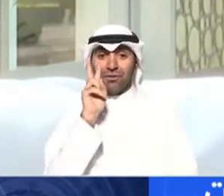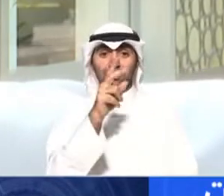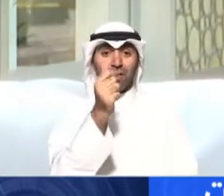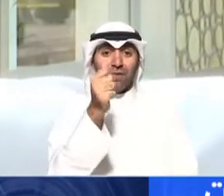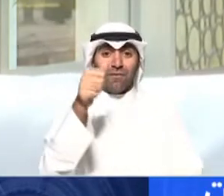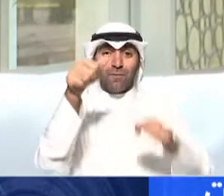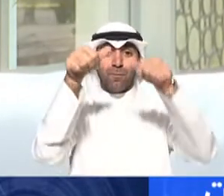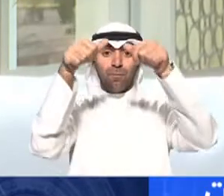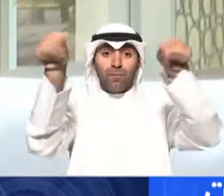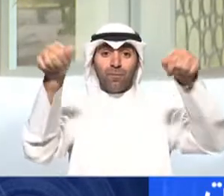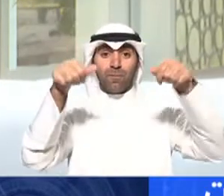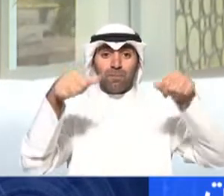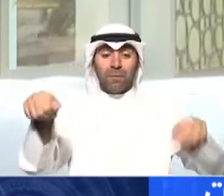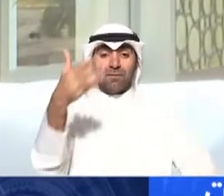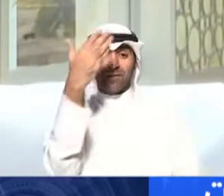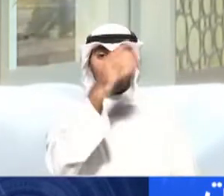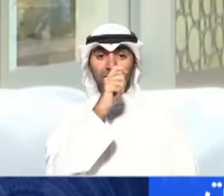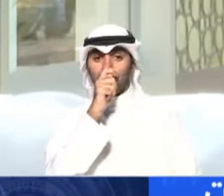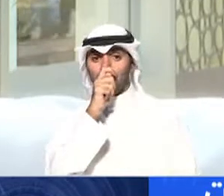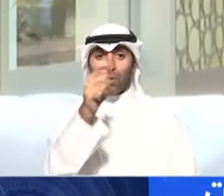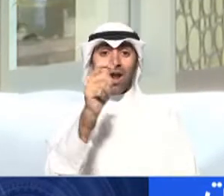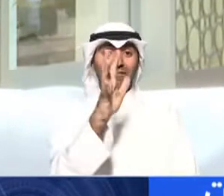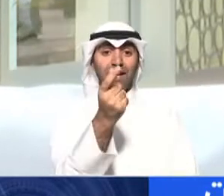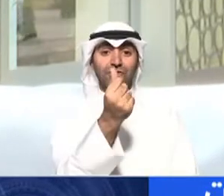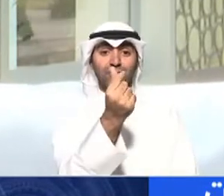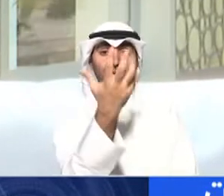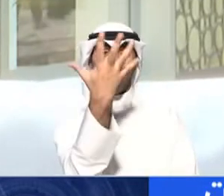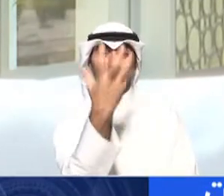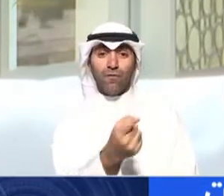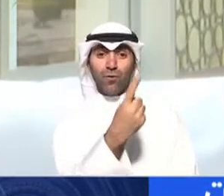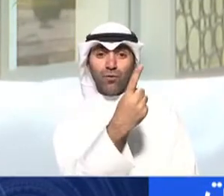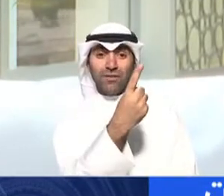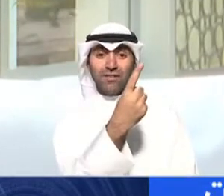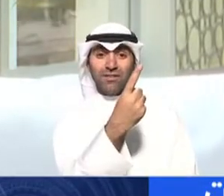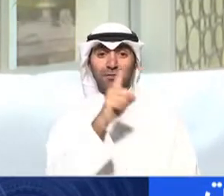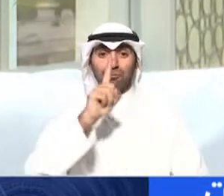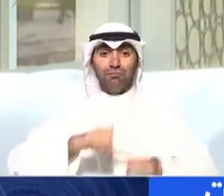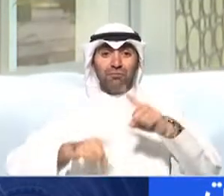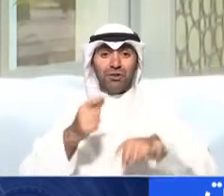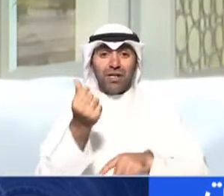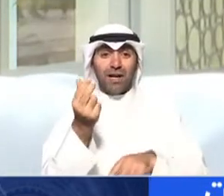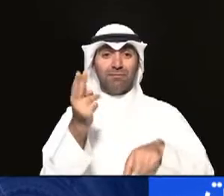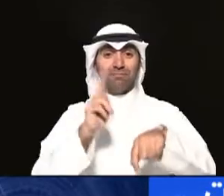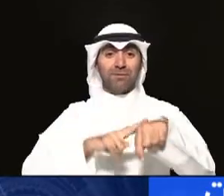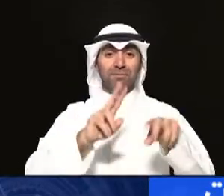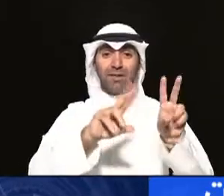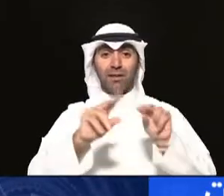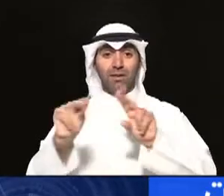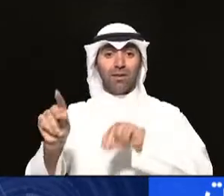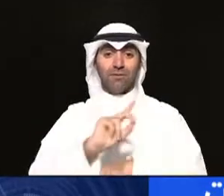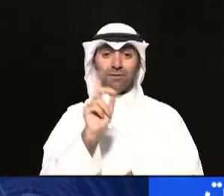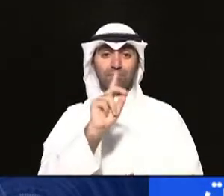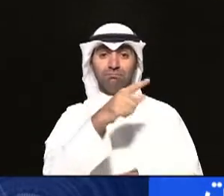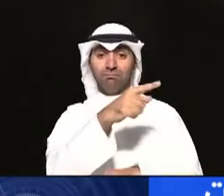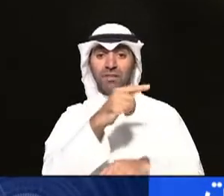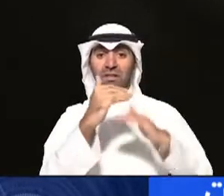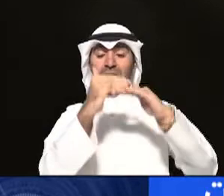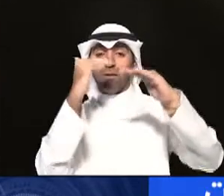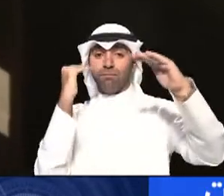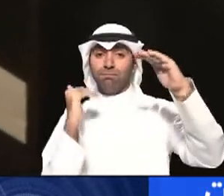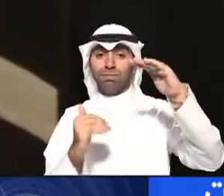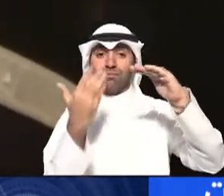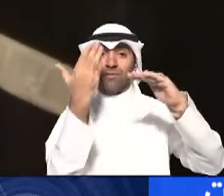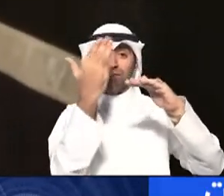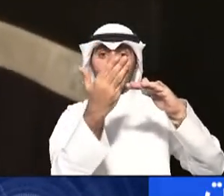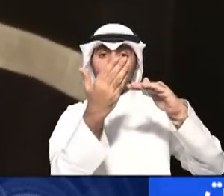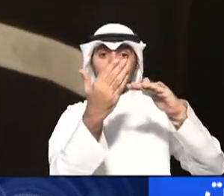قبل وبعد حق التنزيلات، وهم محط الرخصة مالت اللي تخص وزارة التجارة برا على